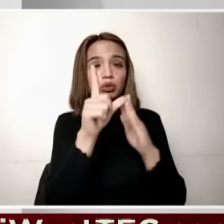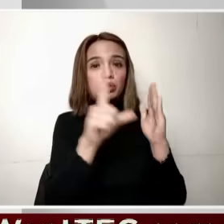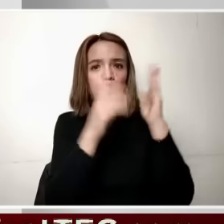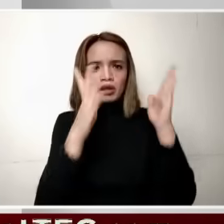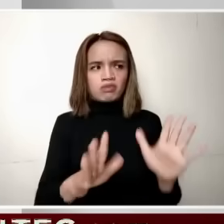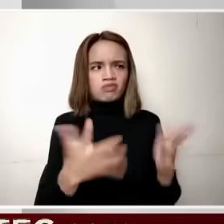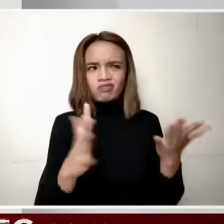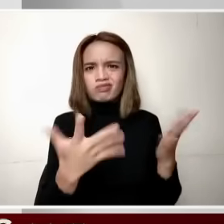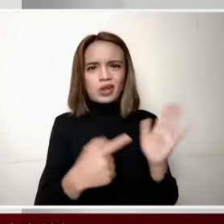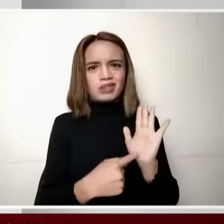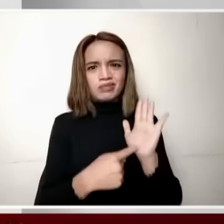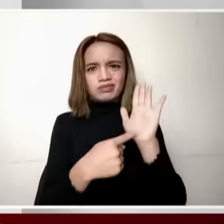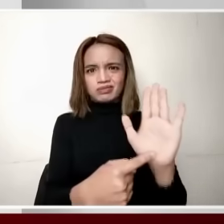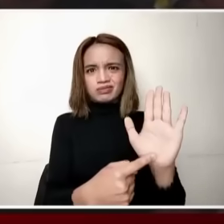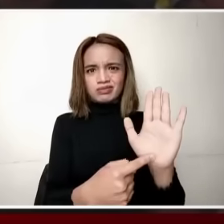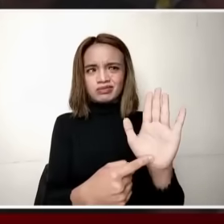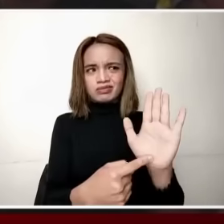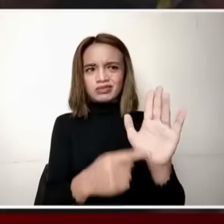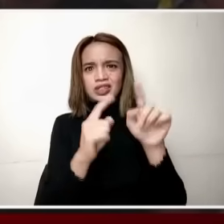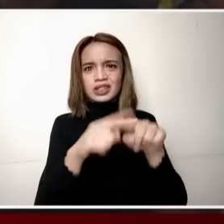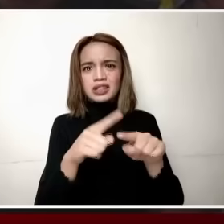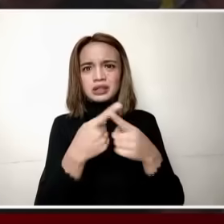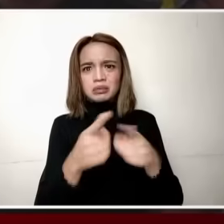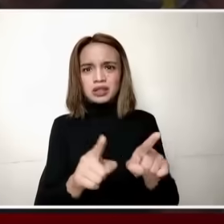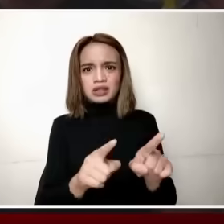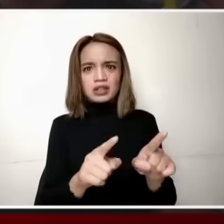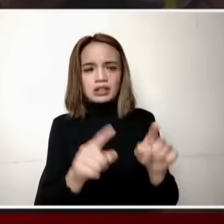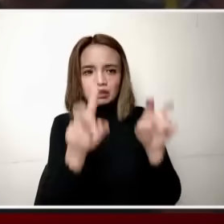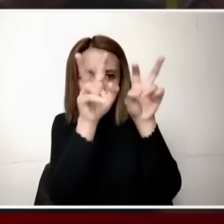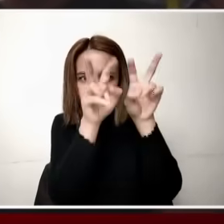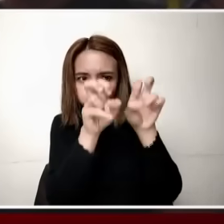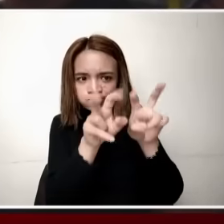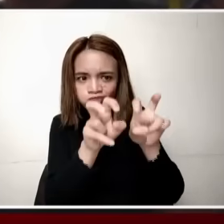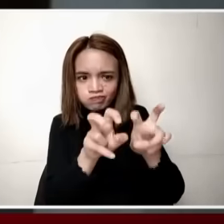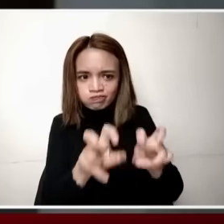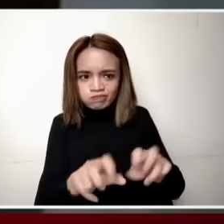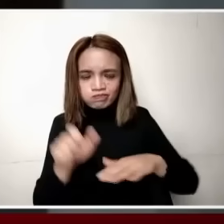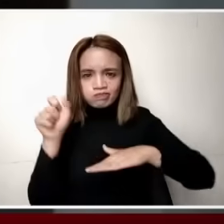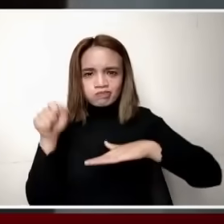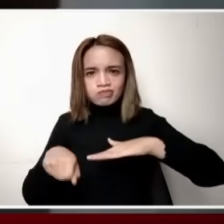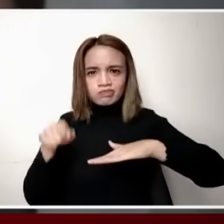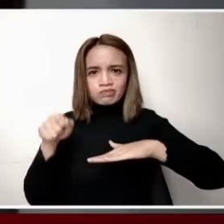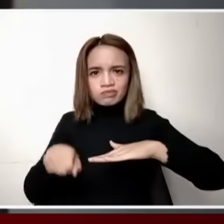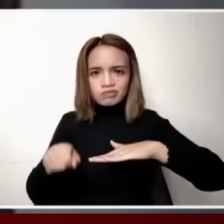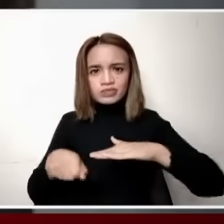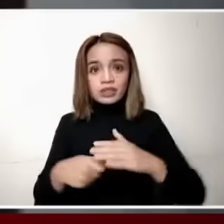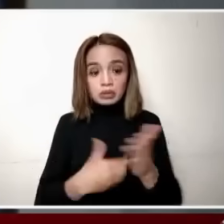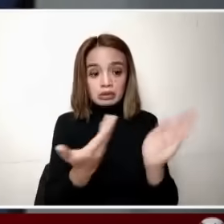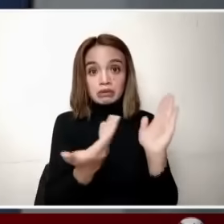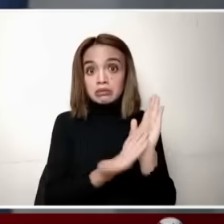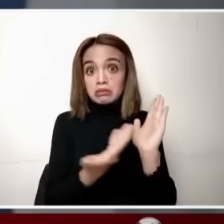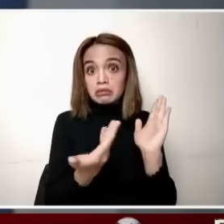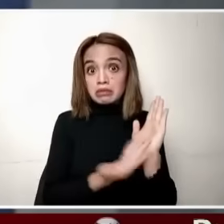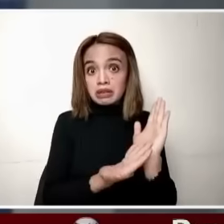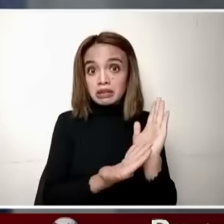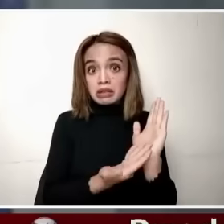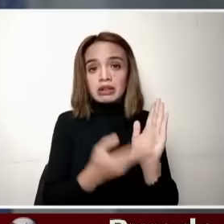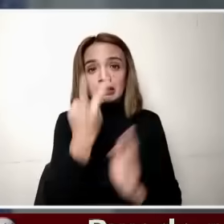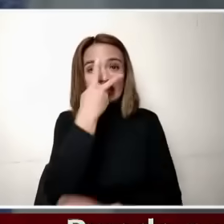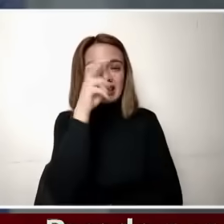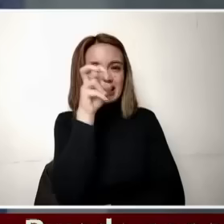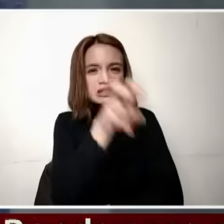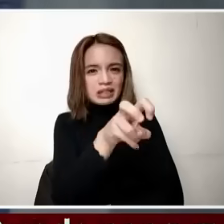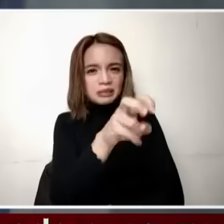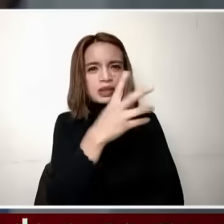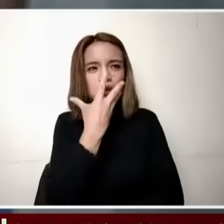sa mga dokumentong personal na kinilatis ni Judge Zapanta ang mga ebidensya, testigo at